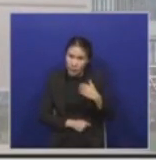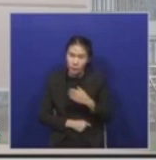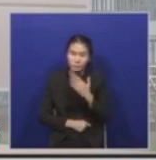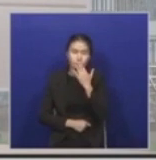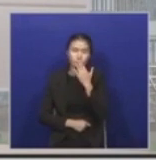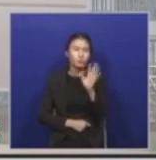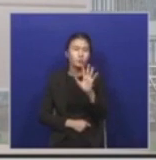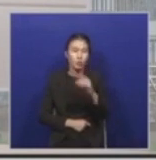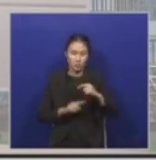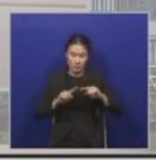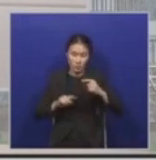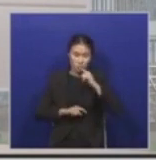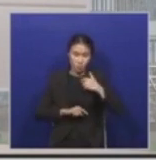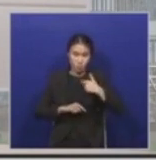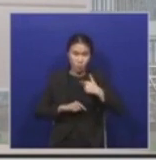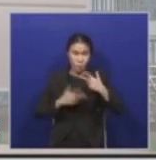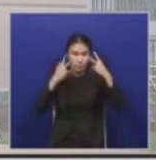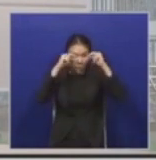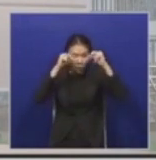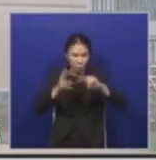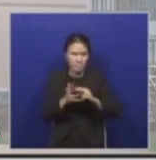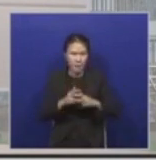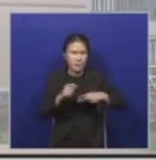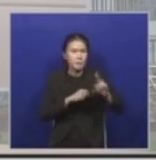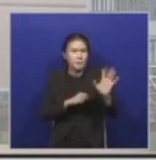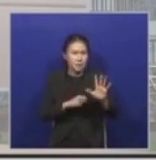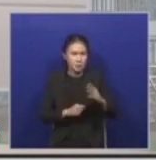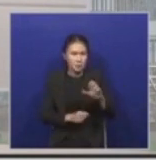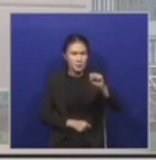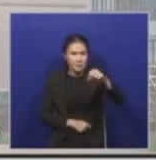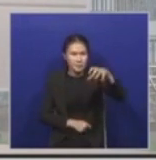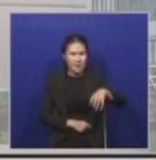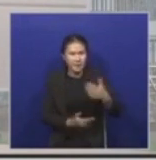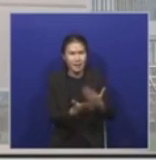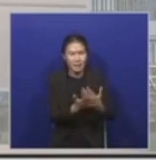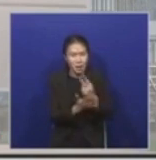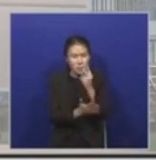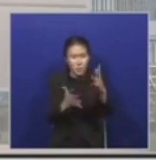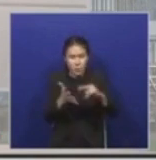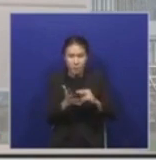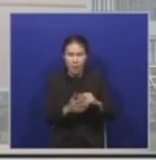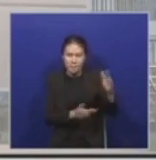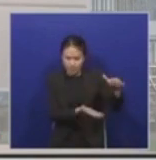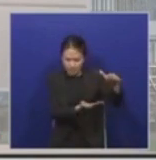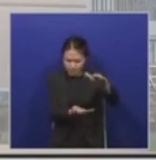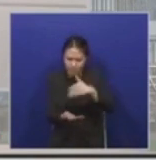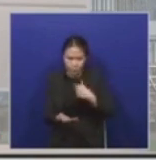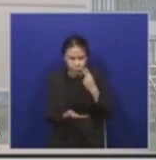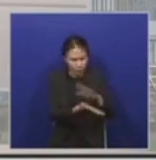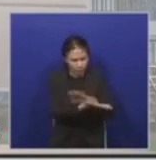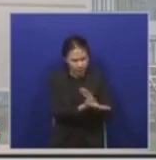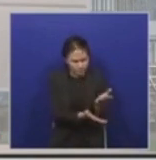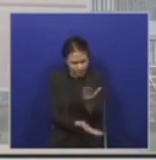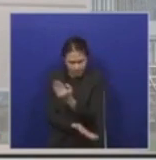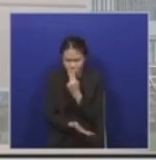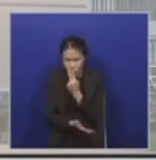ต่เป็นผมไม่ตัดนะแต่ผมเชื่อนายกไม่ได้ดูหรอกสำนักงบก็เฮ้ยกระทรวงทบวงกรมไหนส่งตัวเลขมาไอ้เจ้